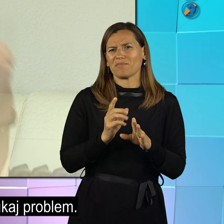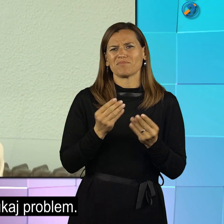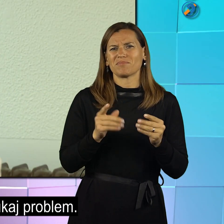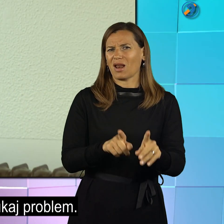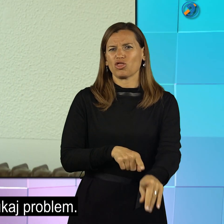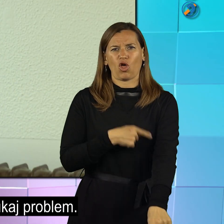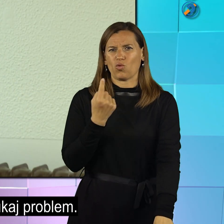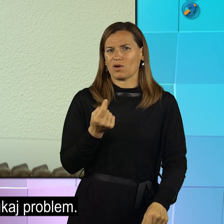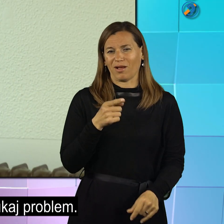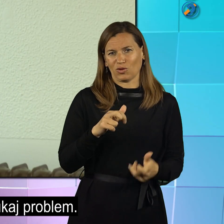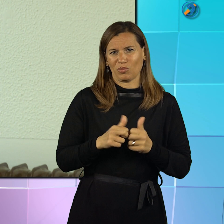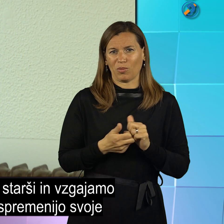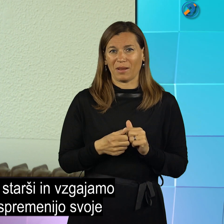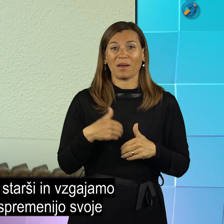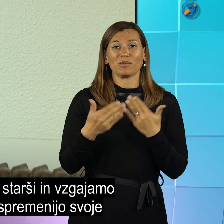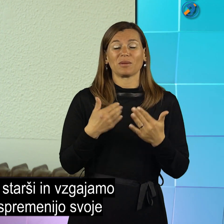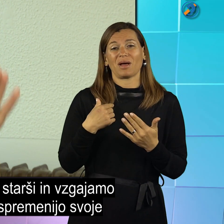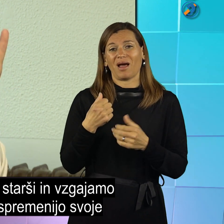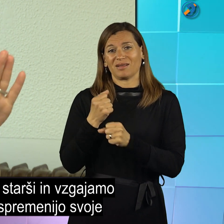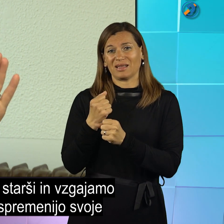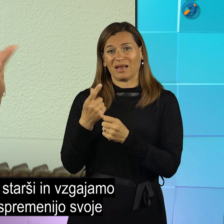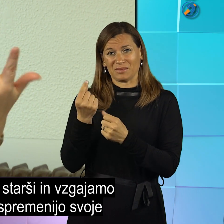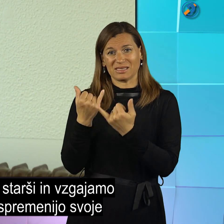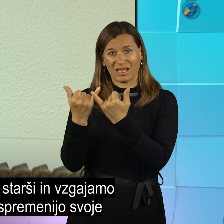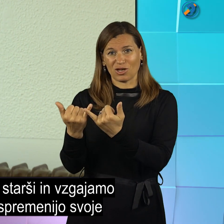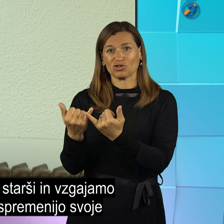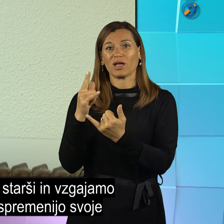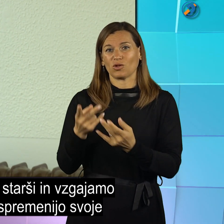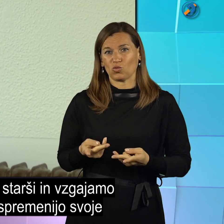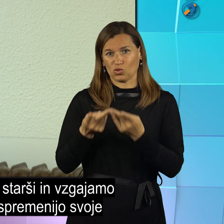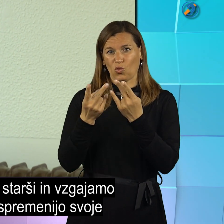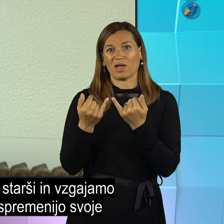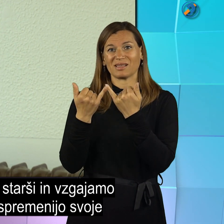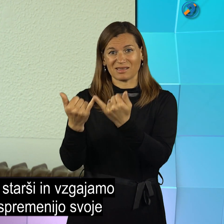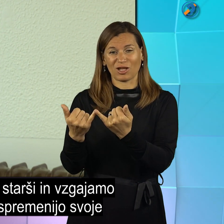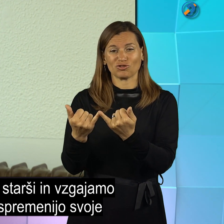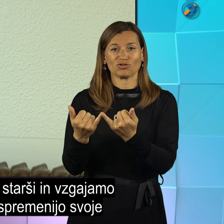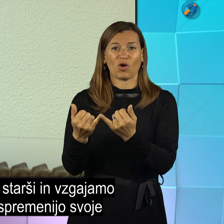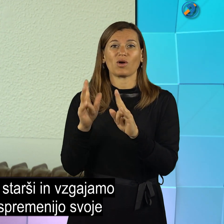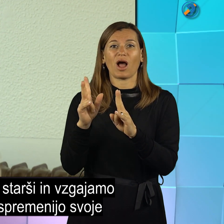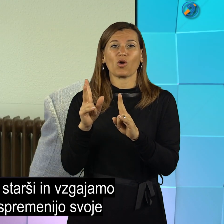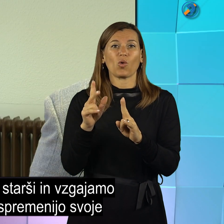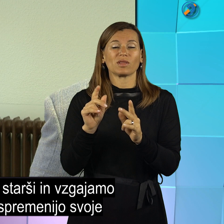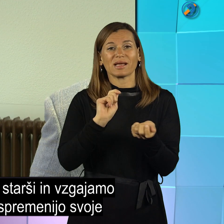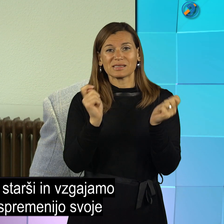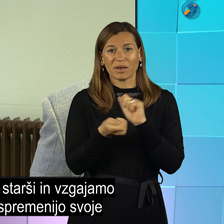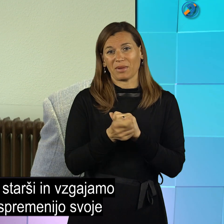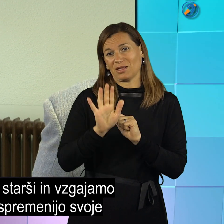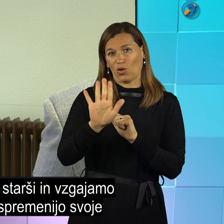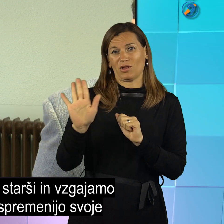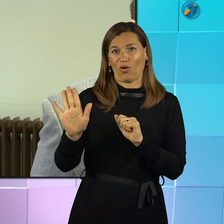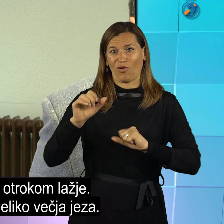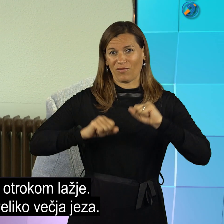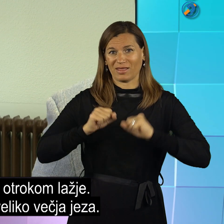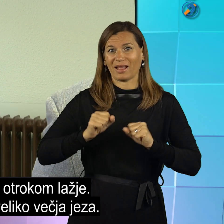In nastane tukaj problem. Tako da načeloma potem jaz starši delam in delamo vzgojo staršev, kako naj v bistvu